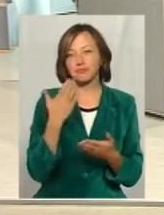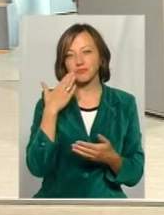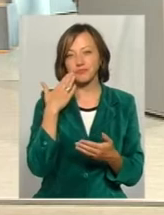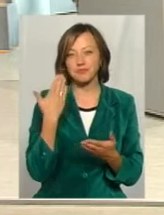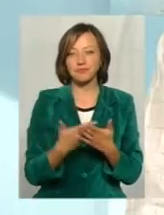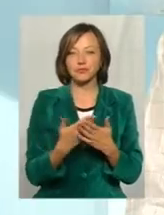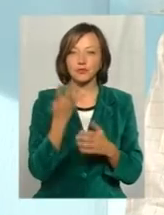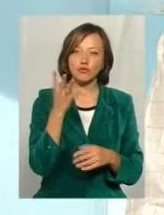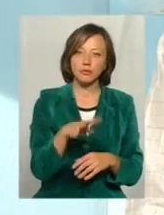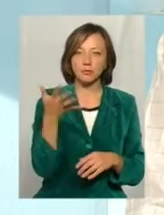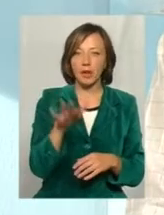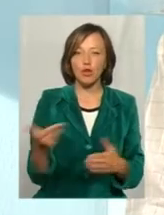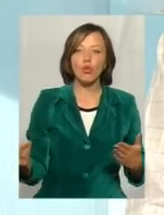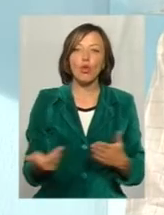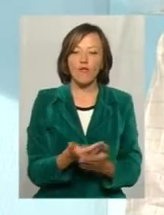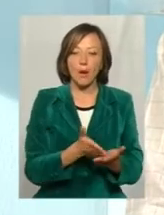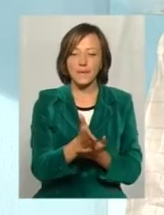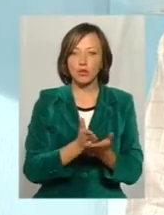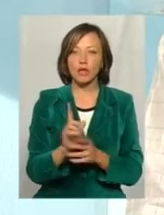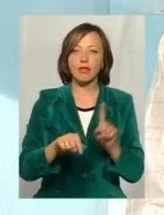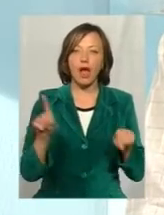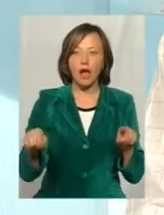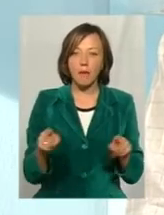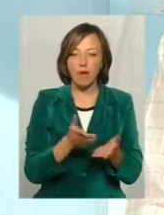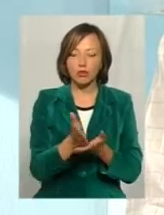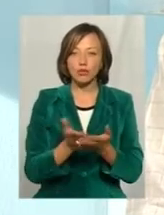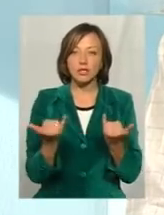це буде 4-5 нових маршрутів. Деякі маршрути,